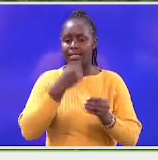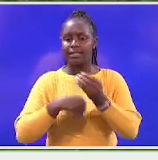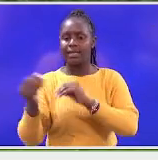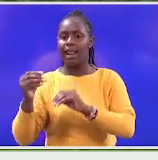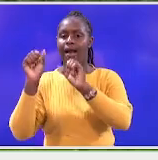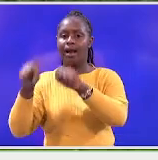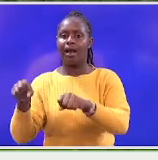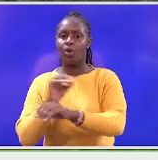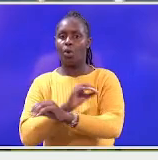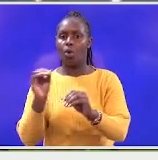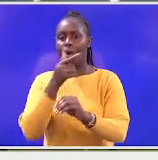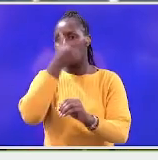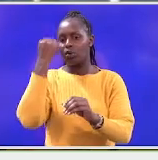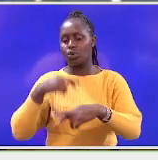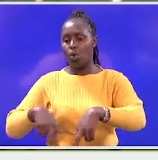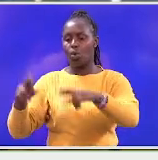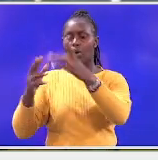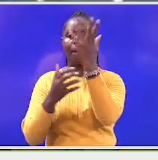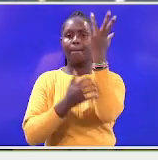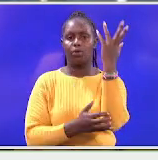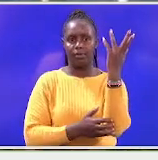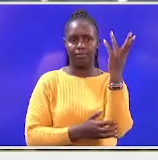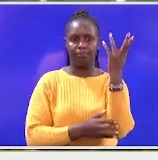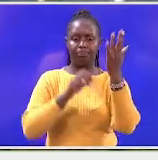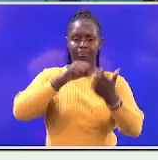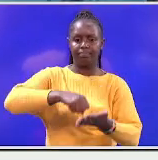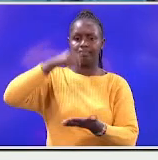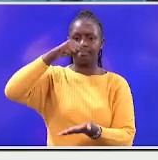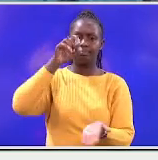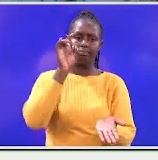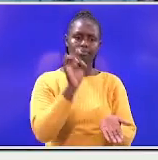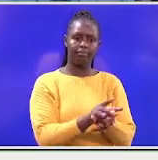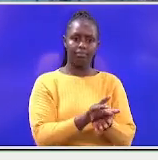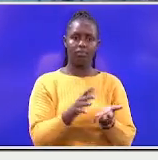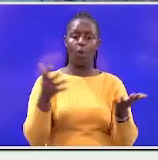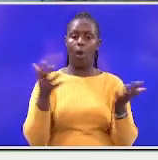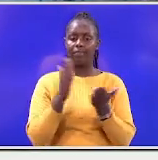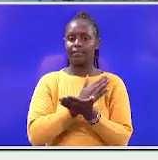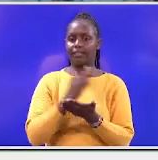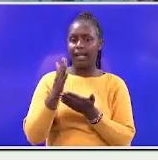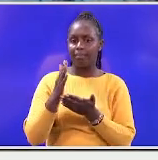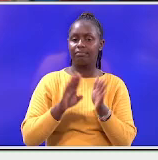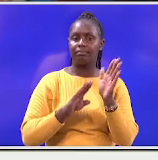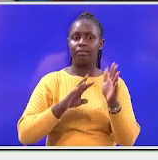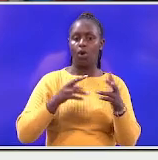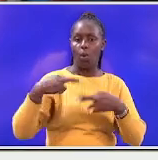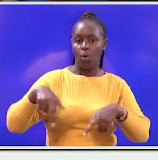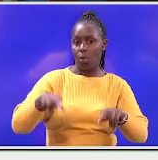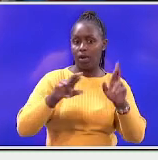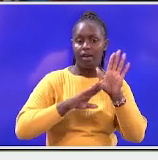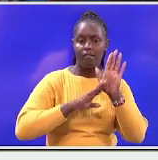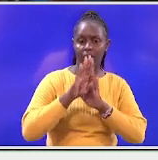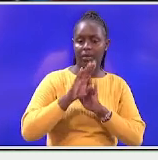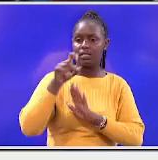ondoka hapa na kuelekea sokoni. Japo bajeti ya taifa ilifutiliwa mbali, ambako baadhi ya miradi ya barabara humu